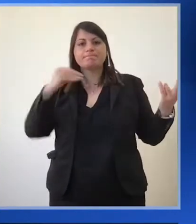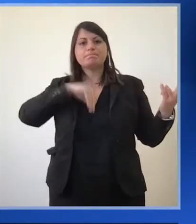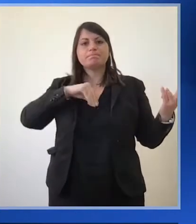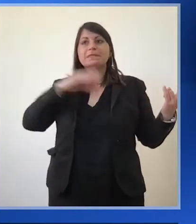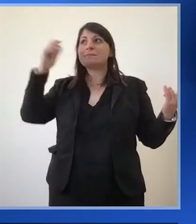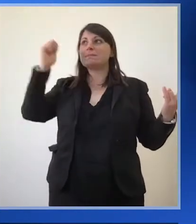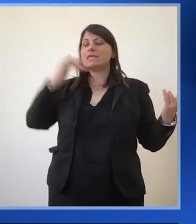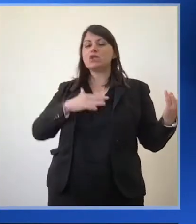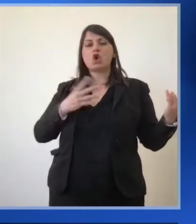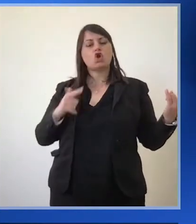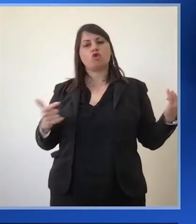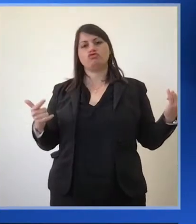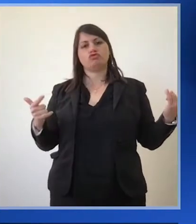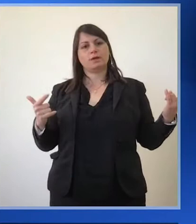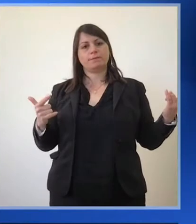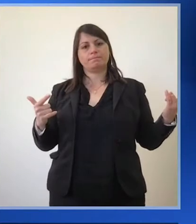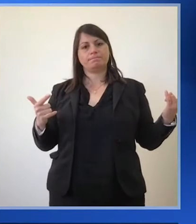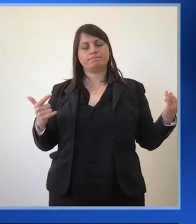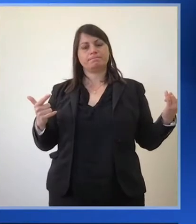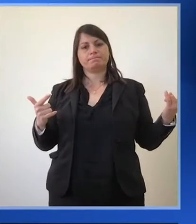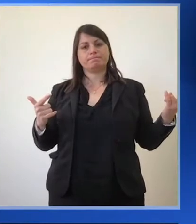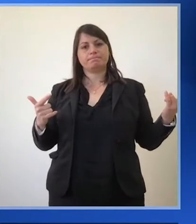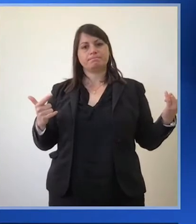che in noi c'è ancora.